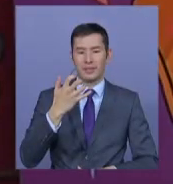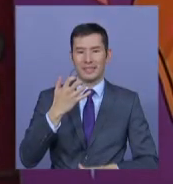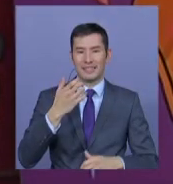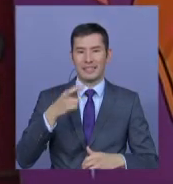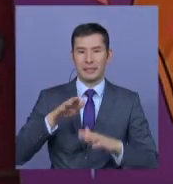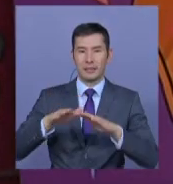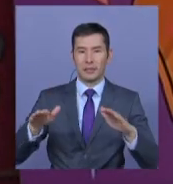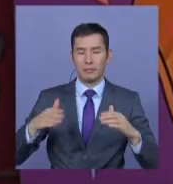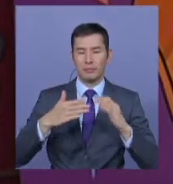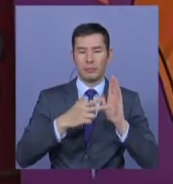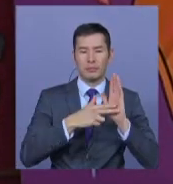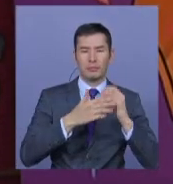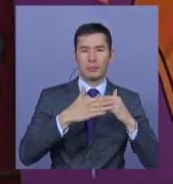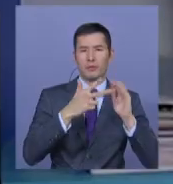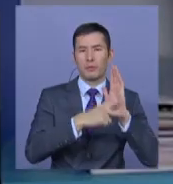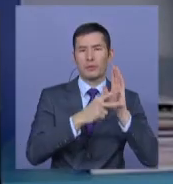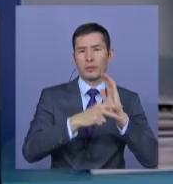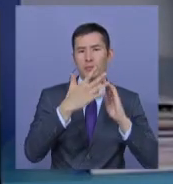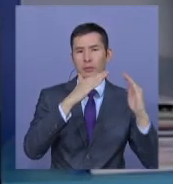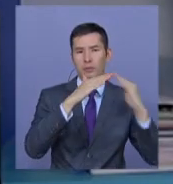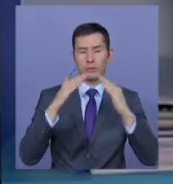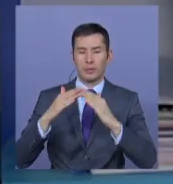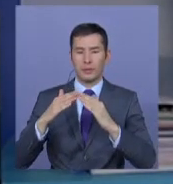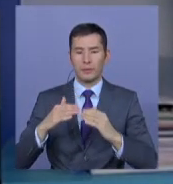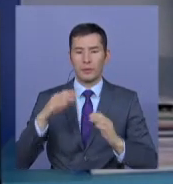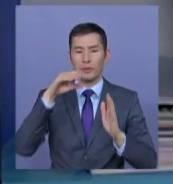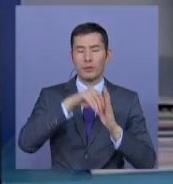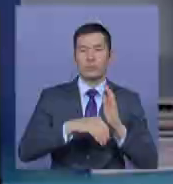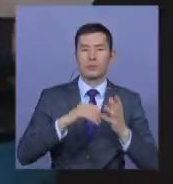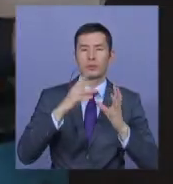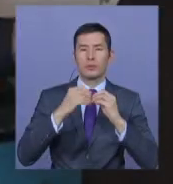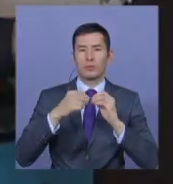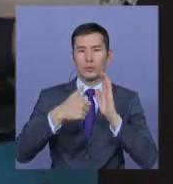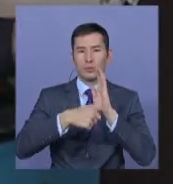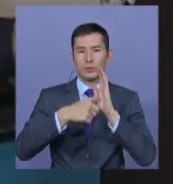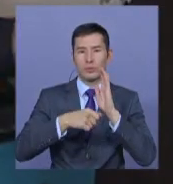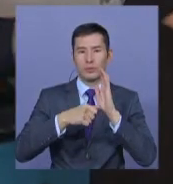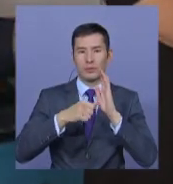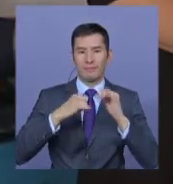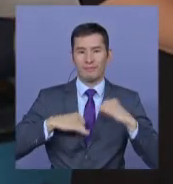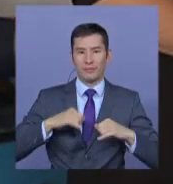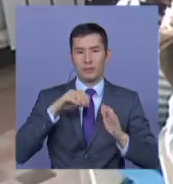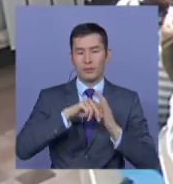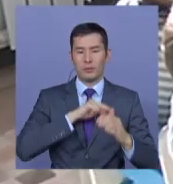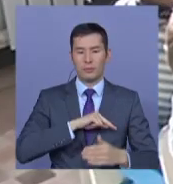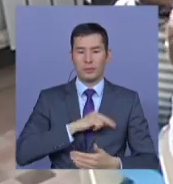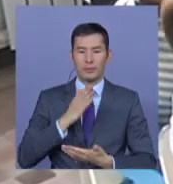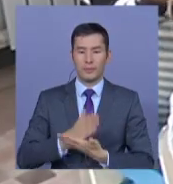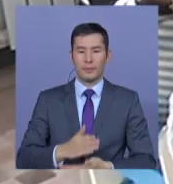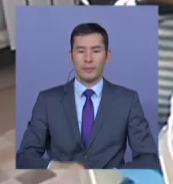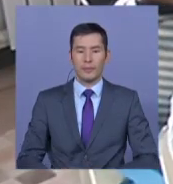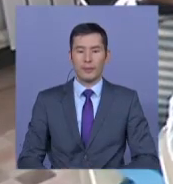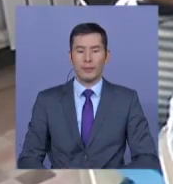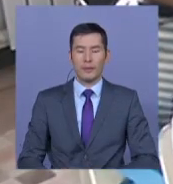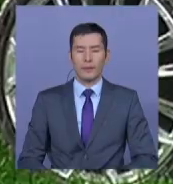мемлекеттік болса, қалған 82-сі жекеменшік. Онда 600 қызметкер тәлім тәрбие береді. Жекеменшік балабақшаның 63-ші мемлекеттік